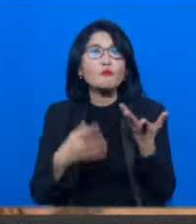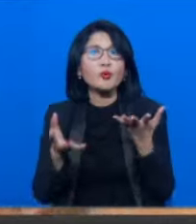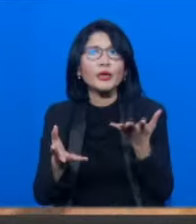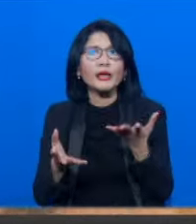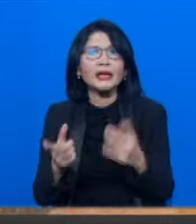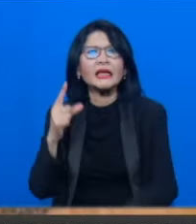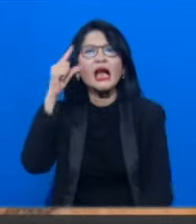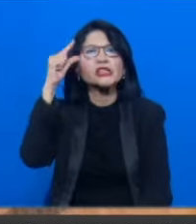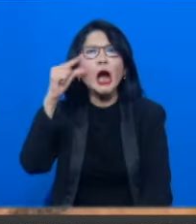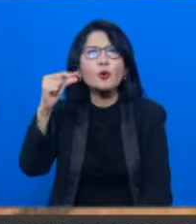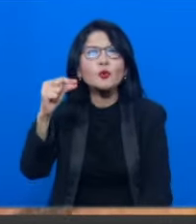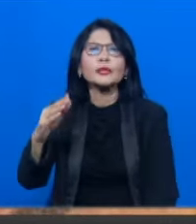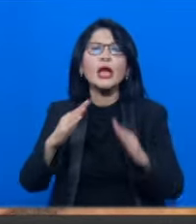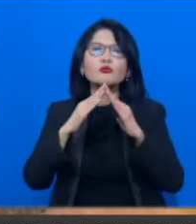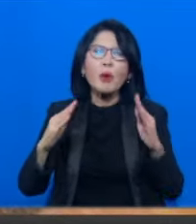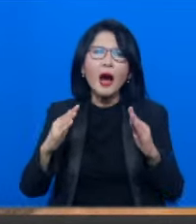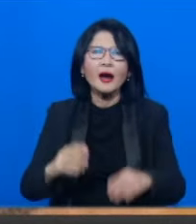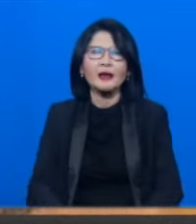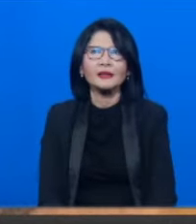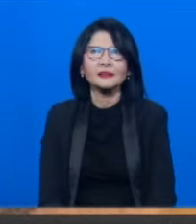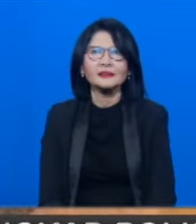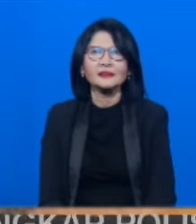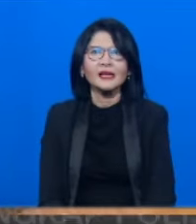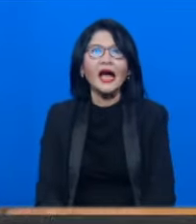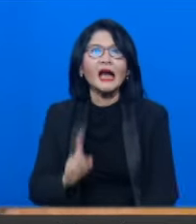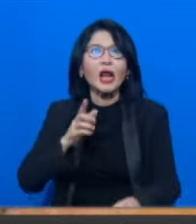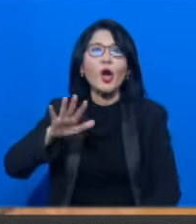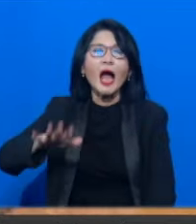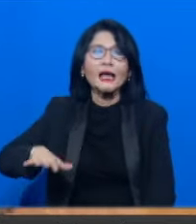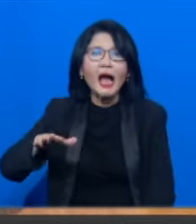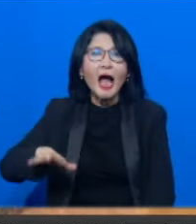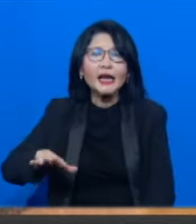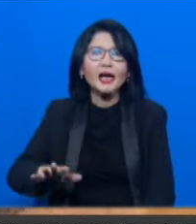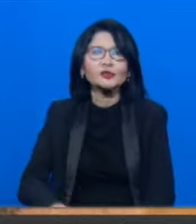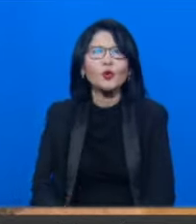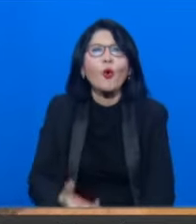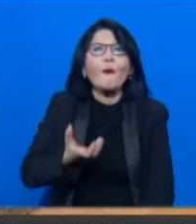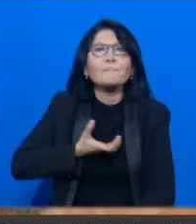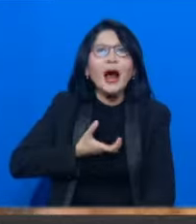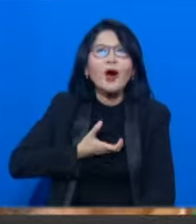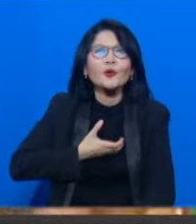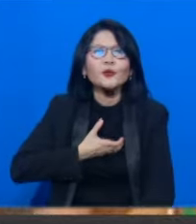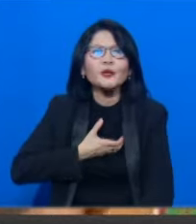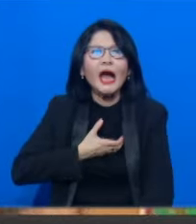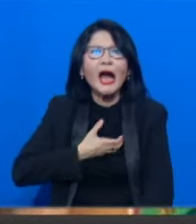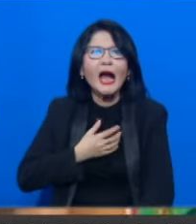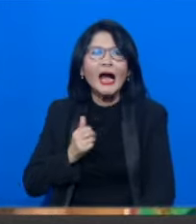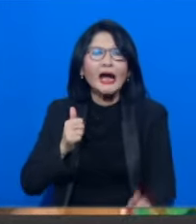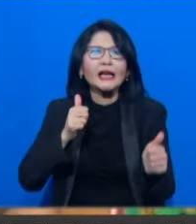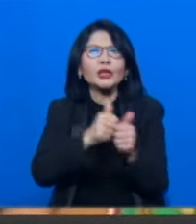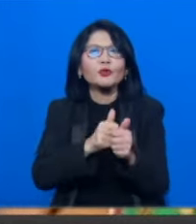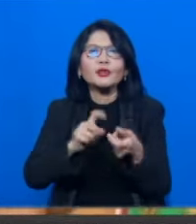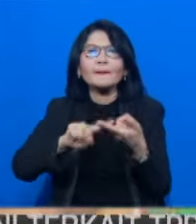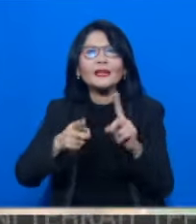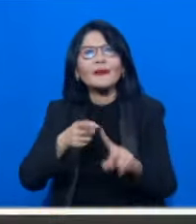agak jauh dari rumah, kemudian kan kalau namanya anak ya, namanya anak-anak mungkin keboyong sama teman Pak ya, banyak yang